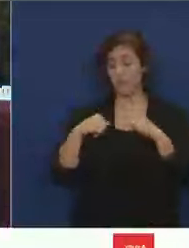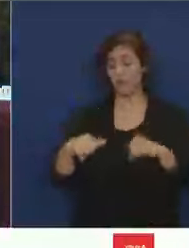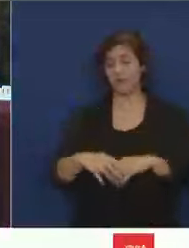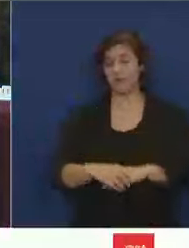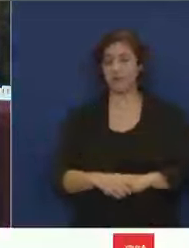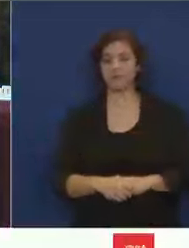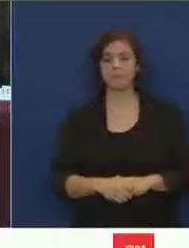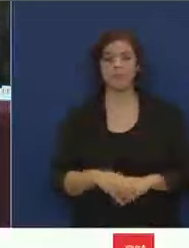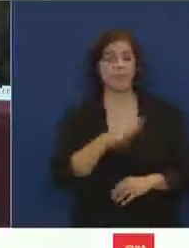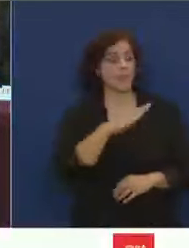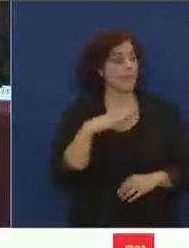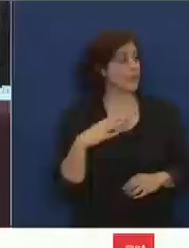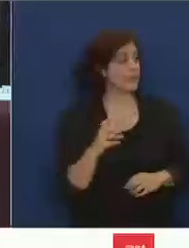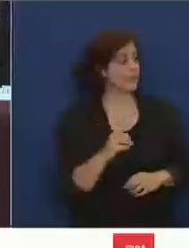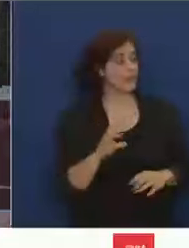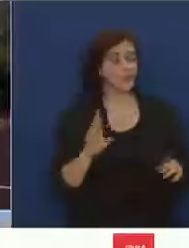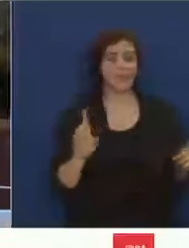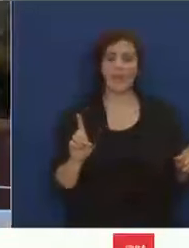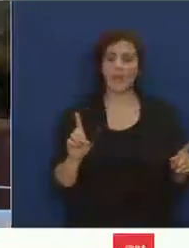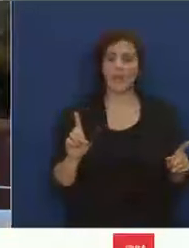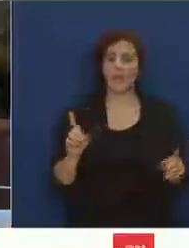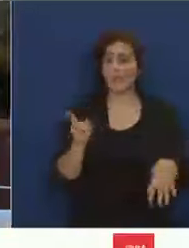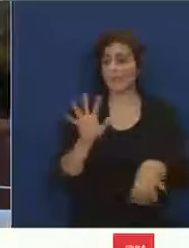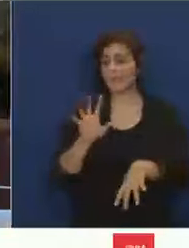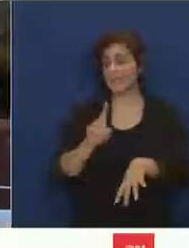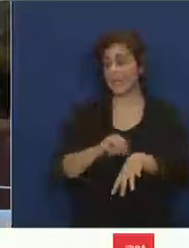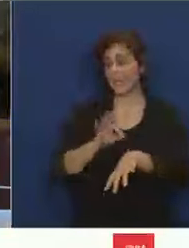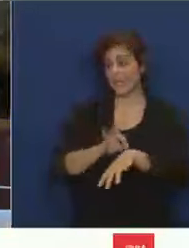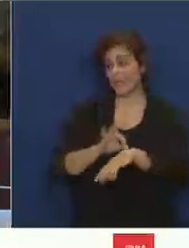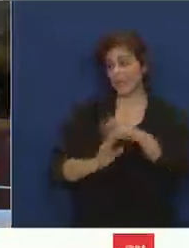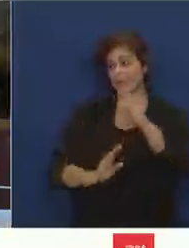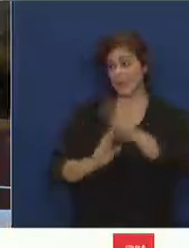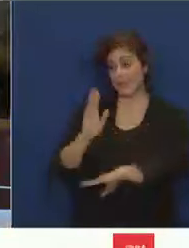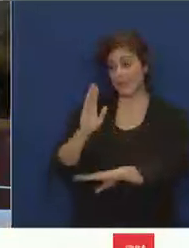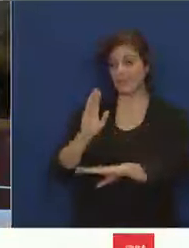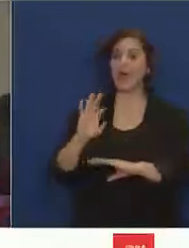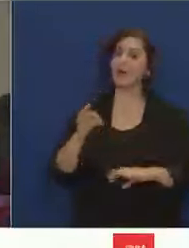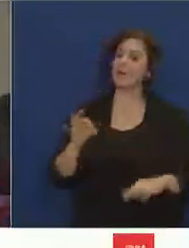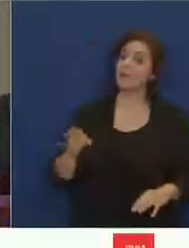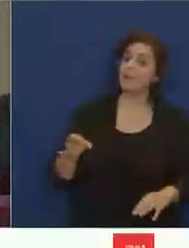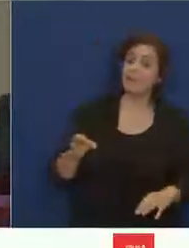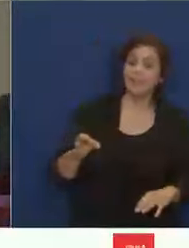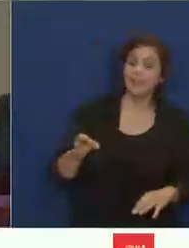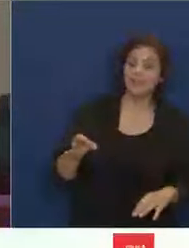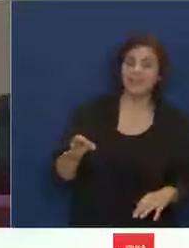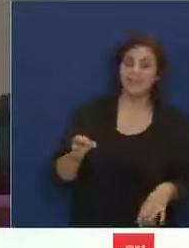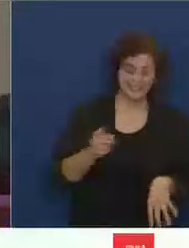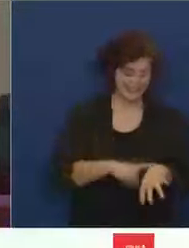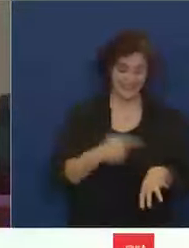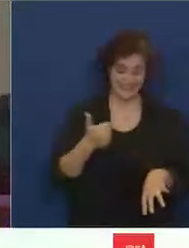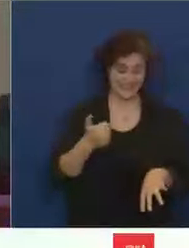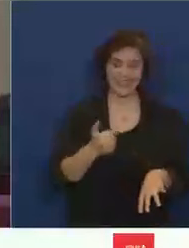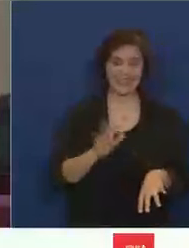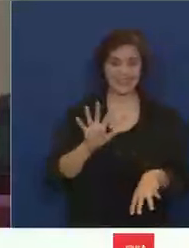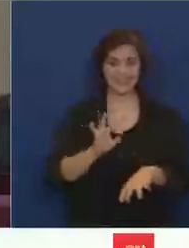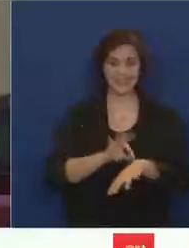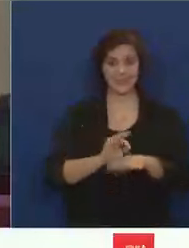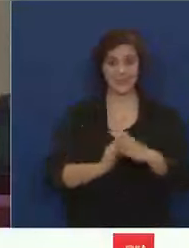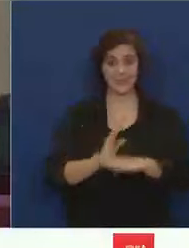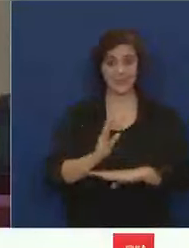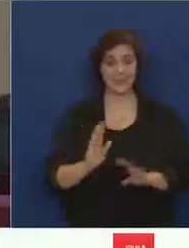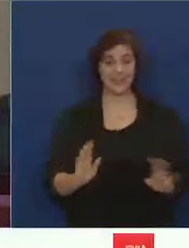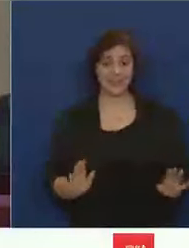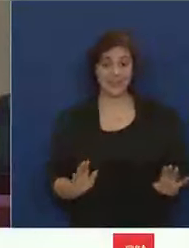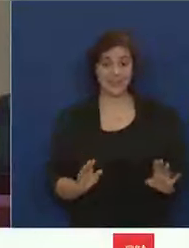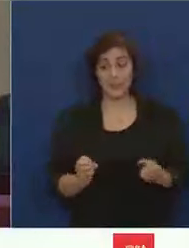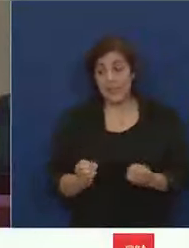Madame Duhamel. Mais alors, vous avez déjà dépassé les 5 minutes tout à l'heure, donc là, ah bah si, on mesure tout là. Donc, oui. Donc 1